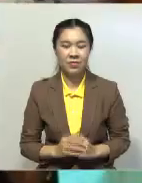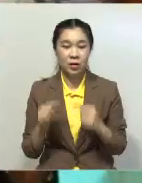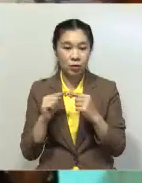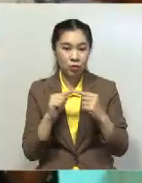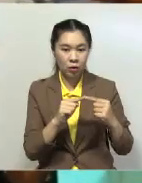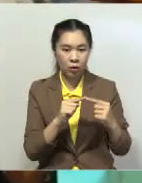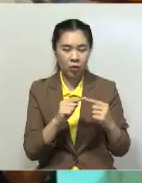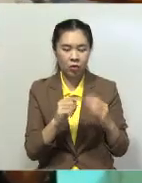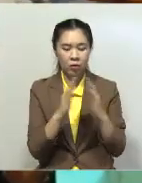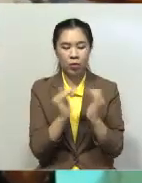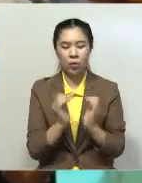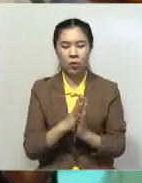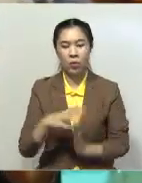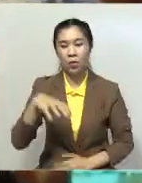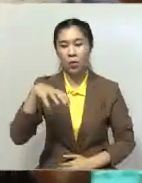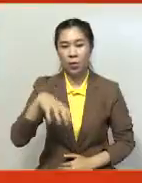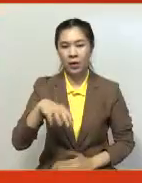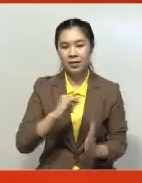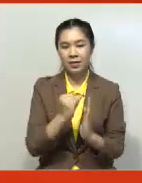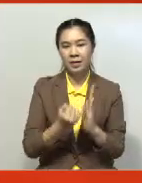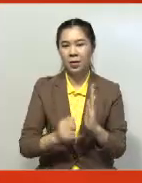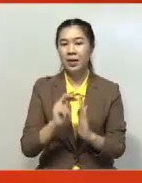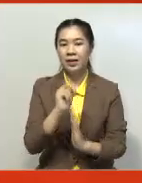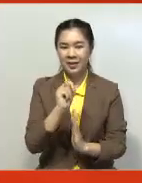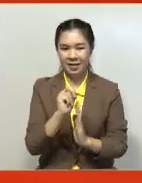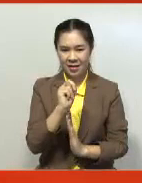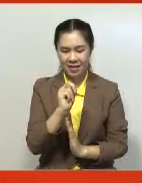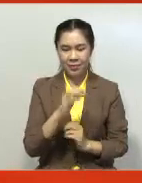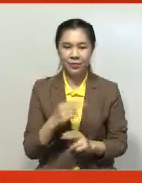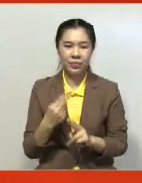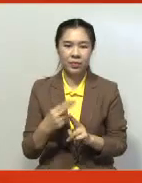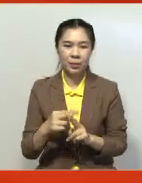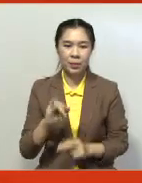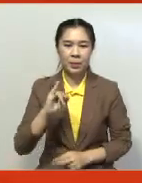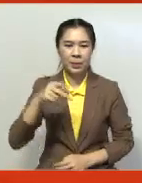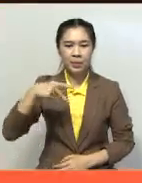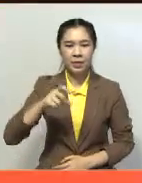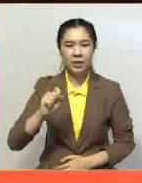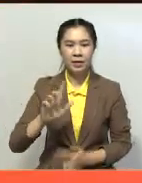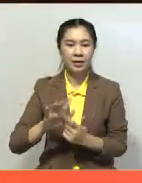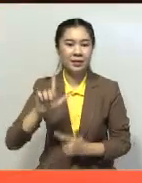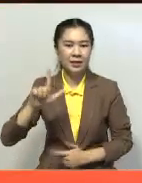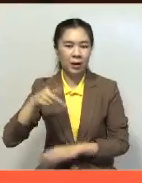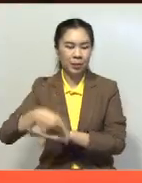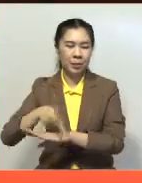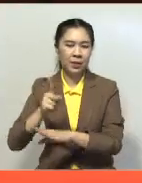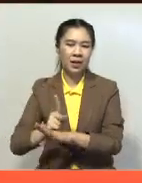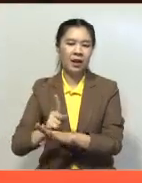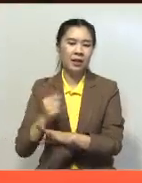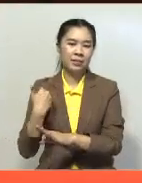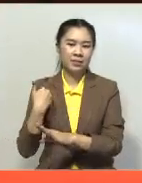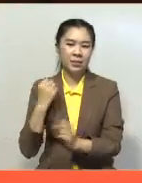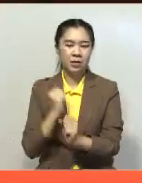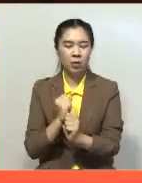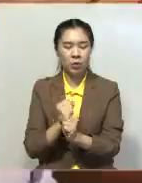ไปต่อที่วัดพระธาตุแช่แห้งพระอารามหลวงที่จังหวัดน่านนะคะนายไพศาลวิมลรัตน์ผู้ว่าราชการจังหวัดเป็นประธานในพิธีเ